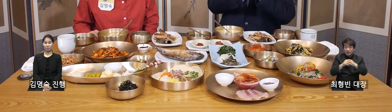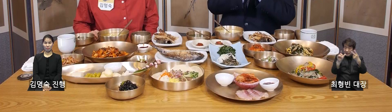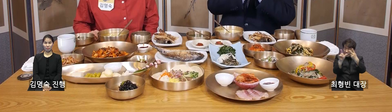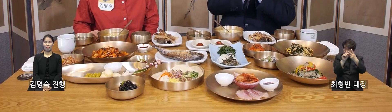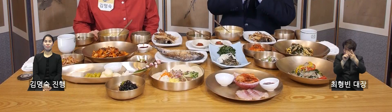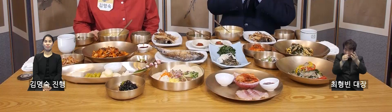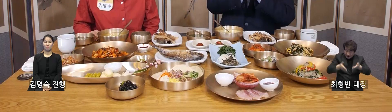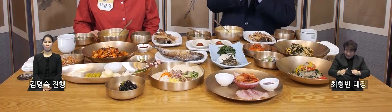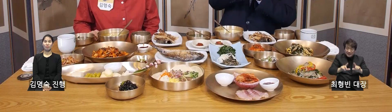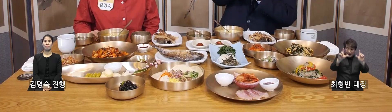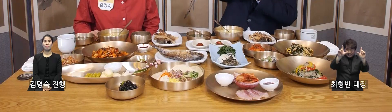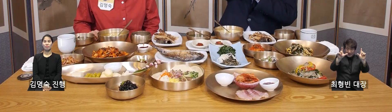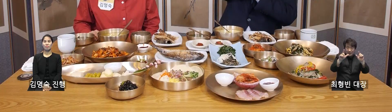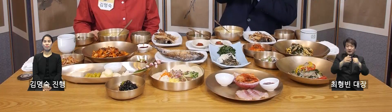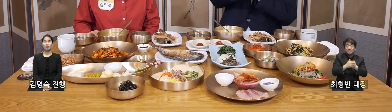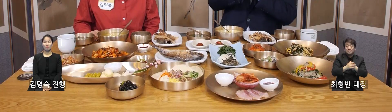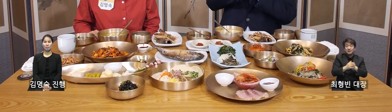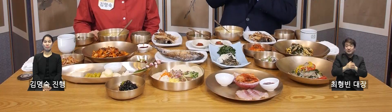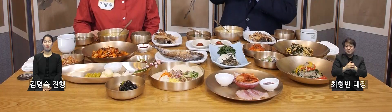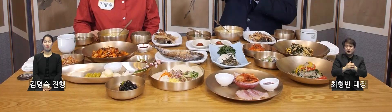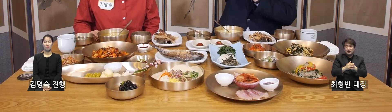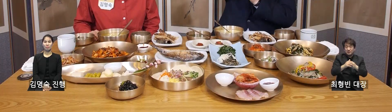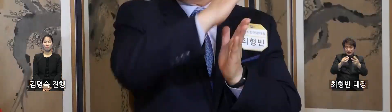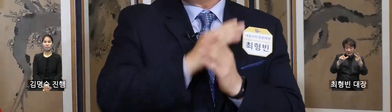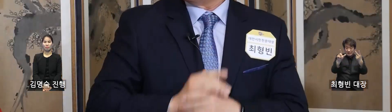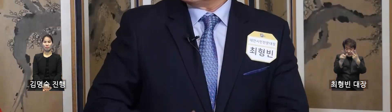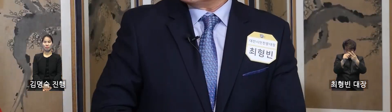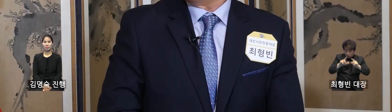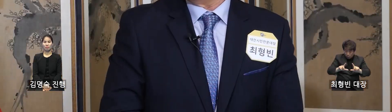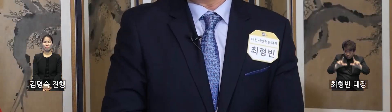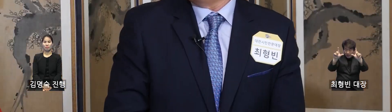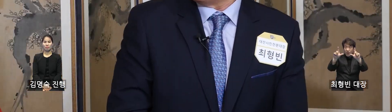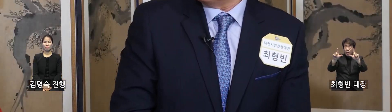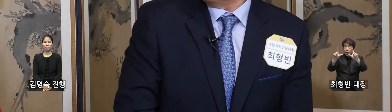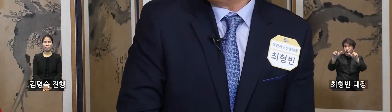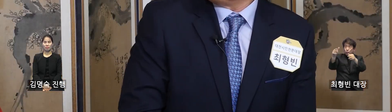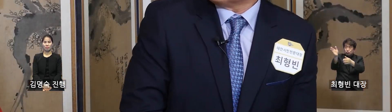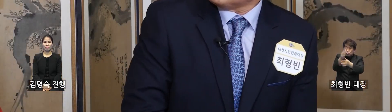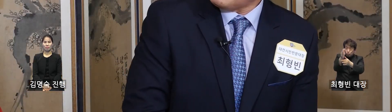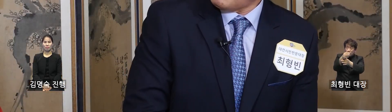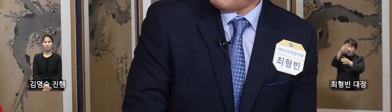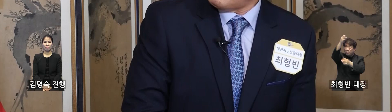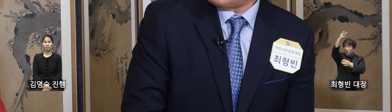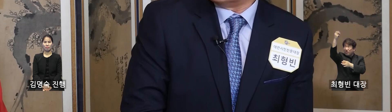생리시 잖아요 그럼 이율 이 원래 물고기 자리 가 보일까요